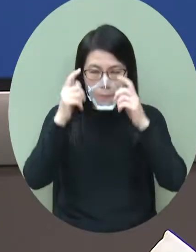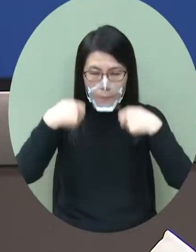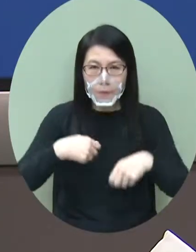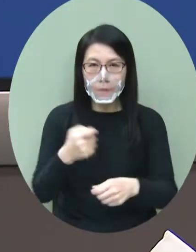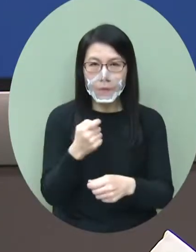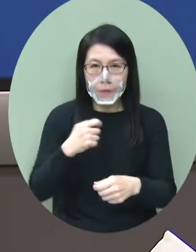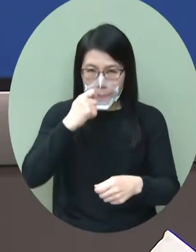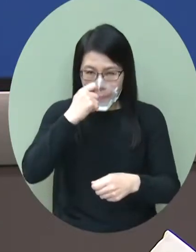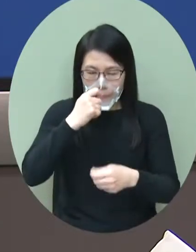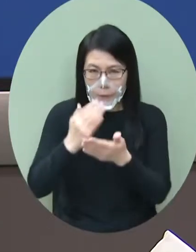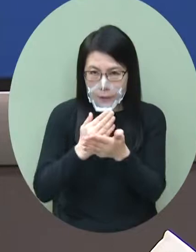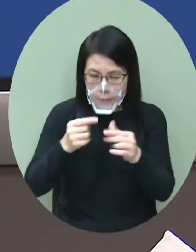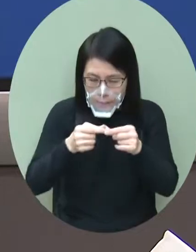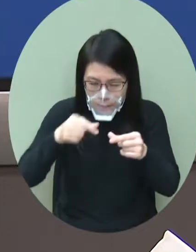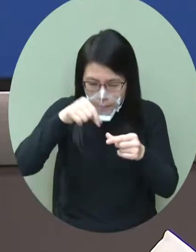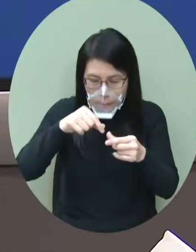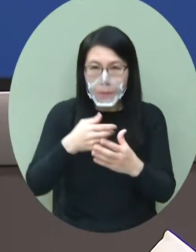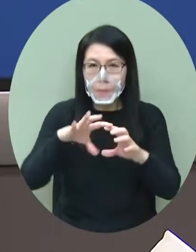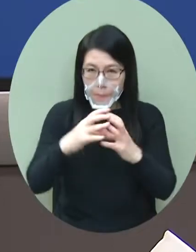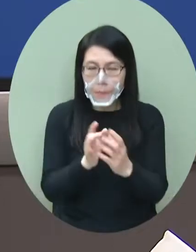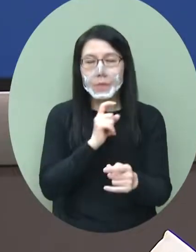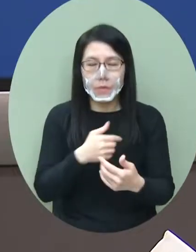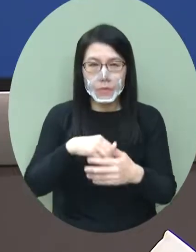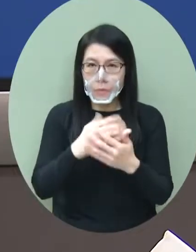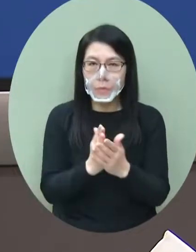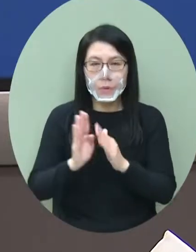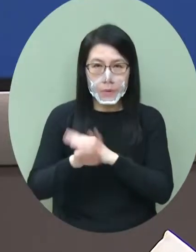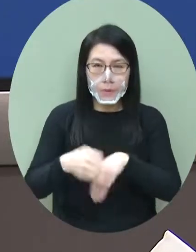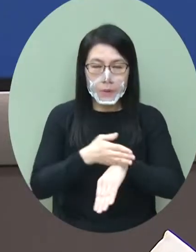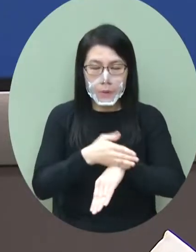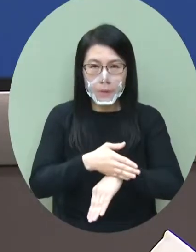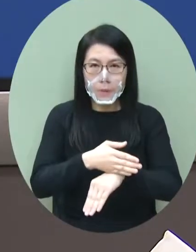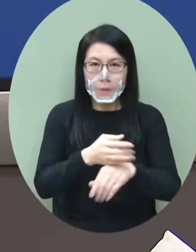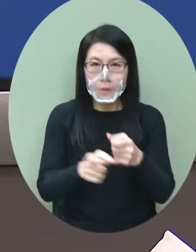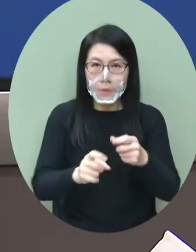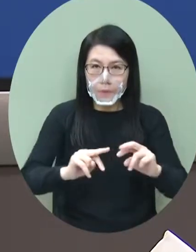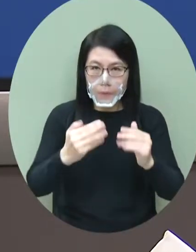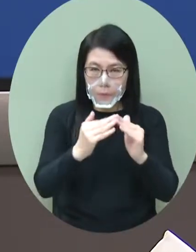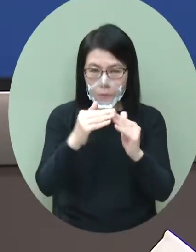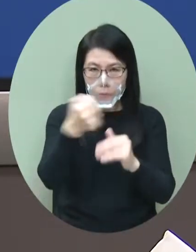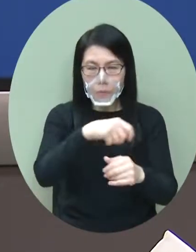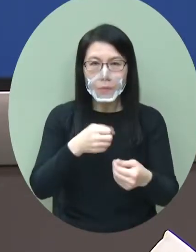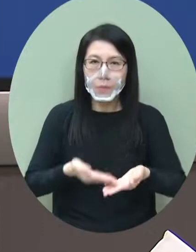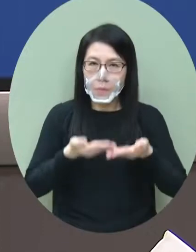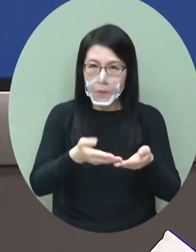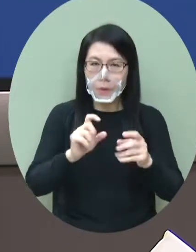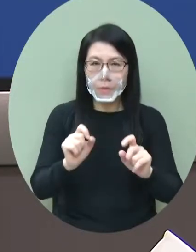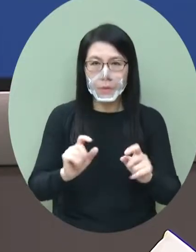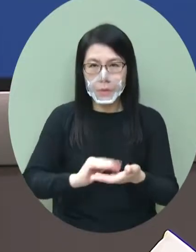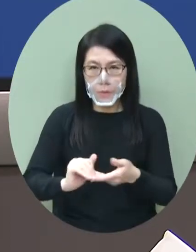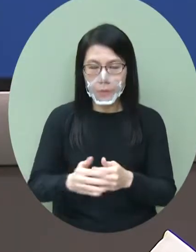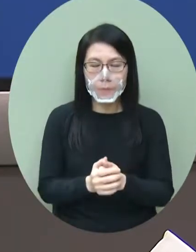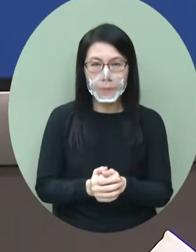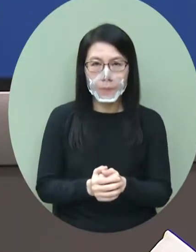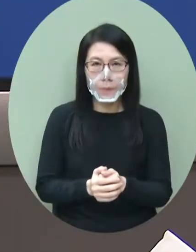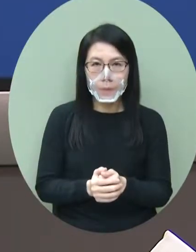口罩啊，个人防护，还有就是外侧包等等。稍后呢，商务及经济发展局局长呢